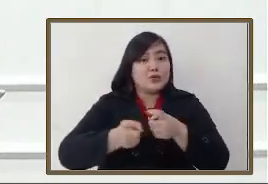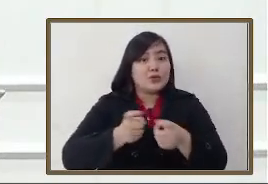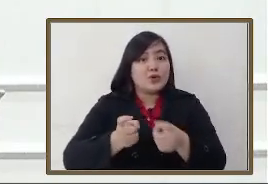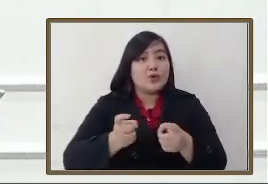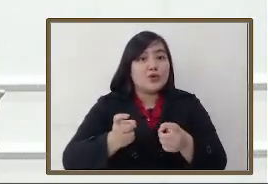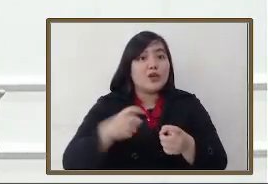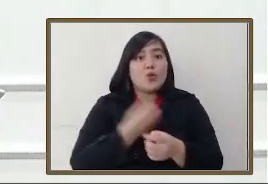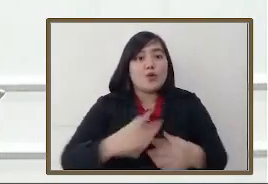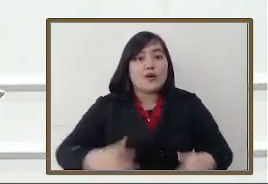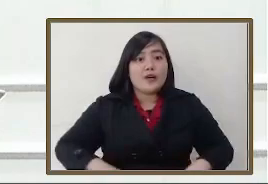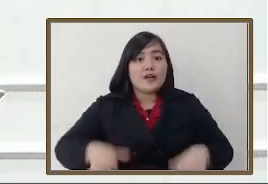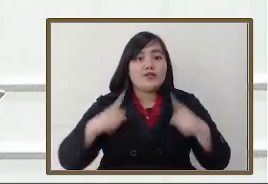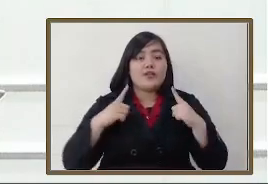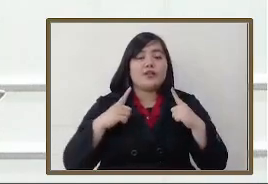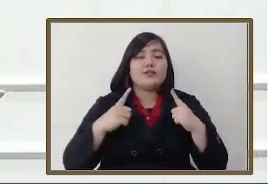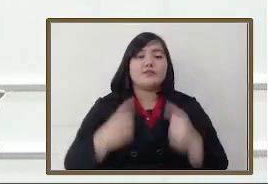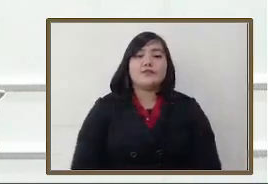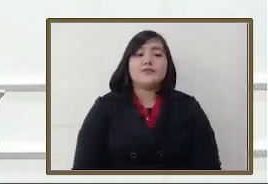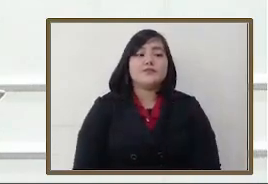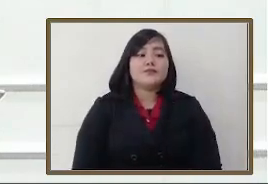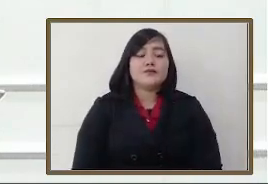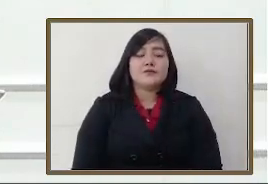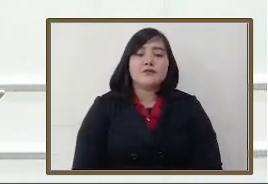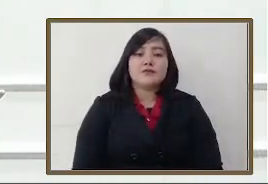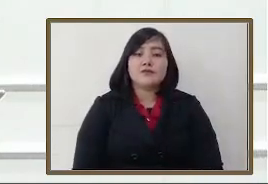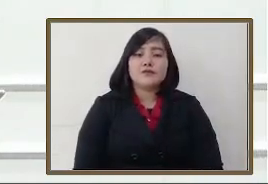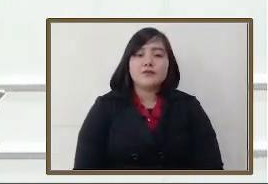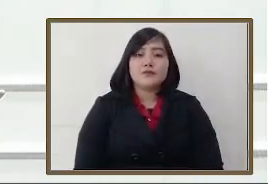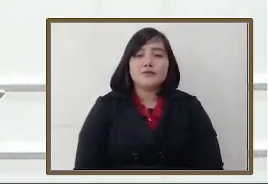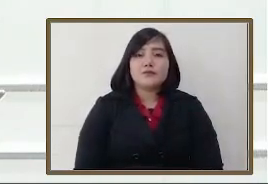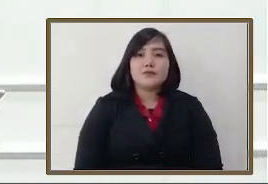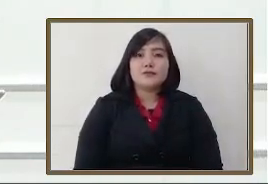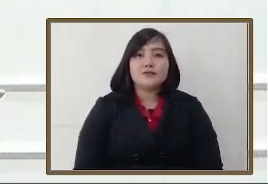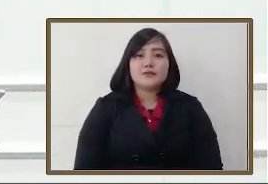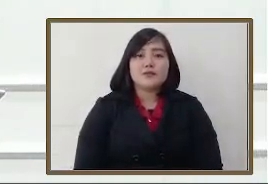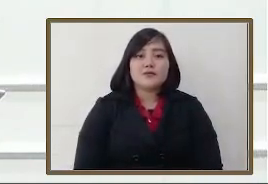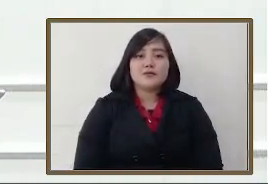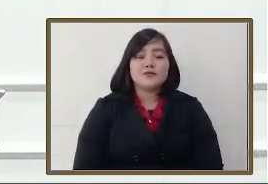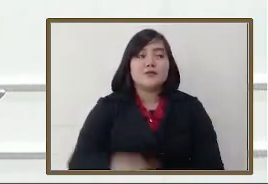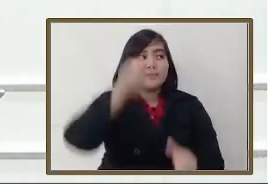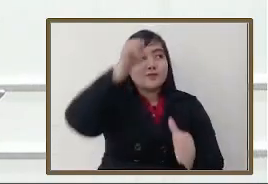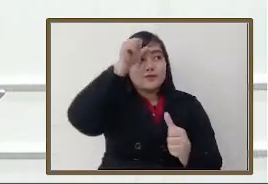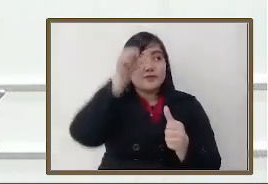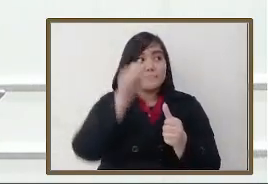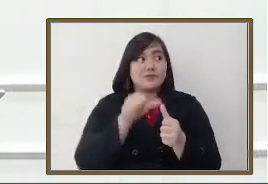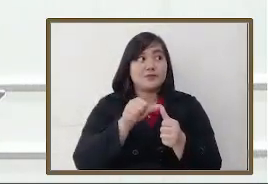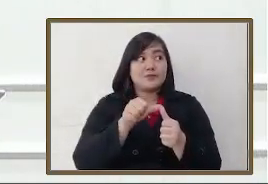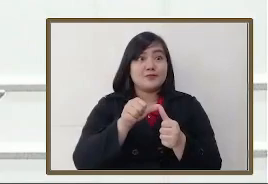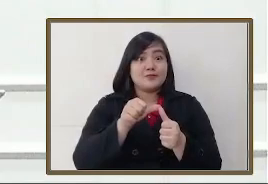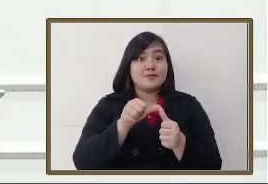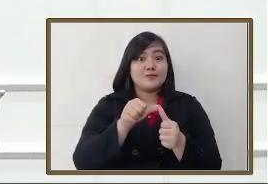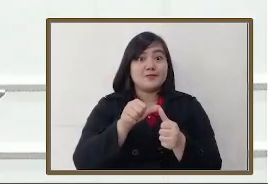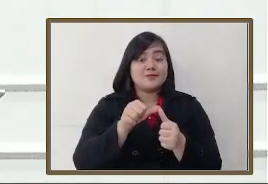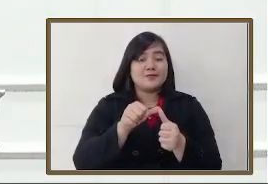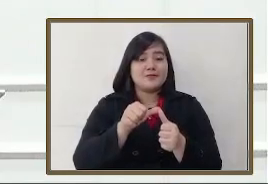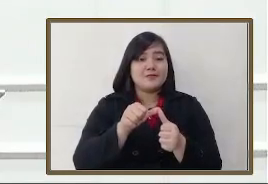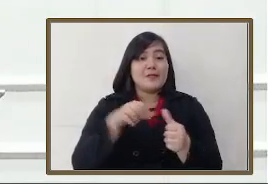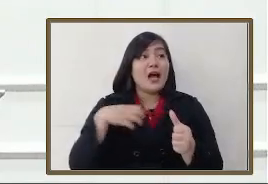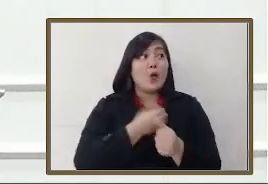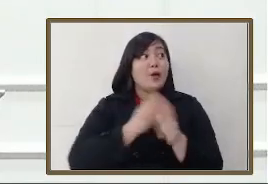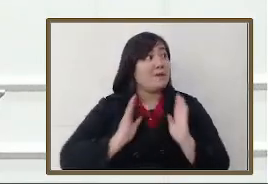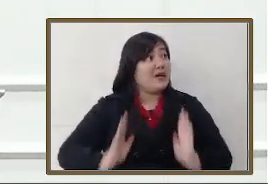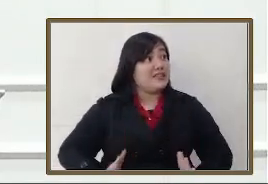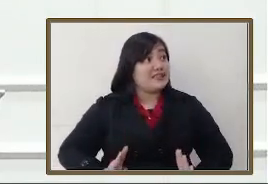natin. Now, listen to me now. Tandaan niyo po mga kapatid, walang ang katawan natin